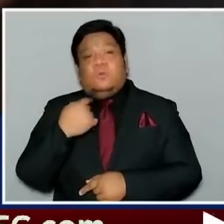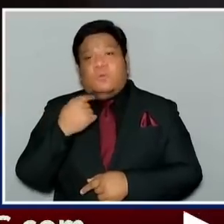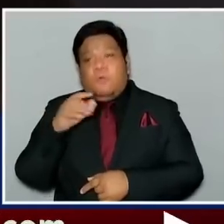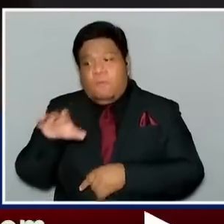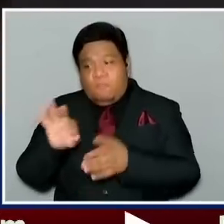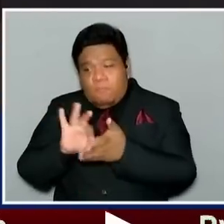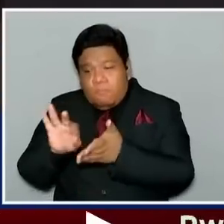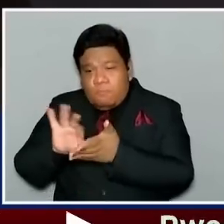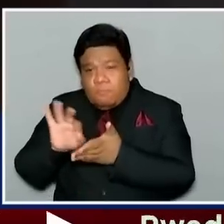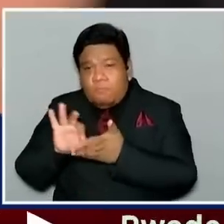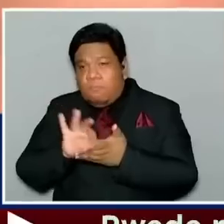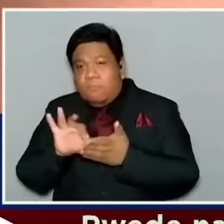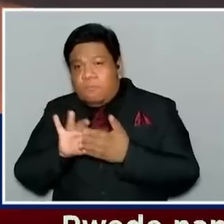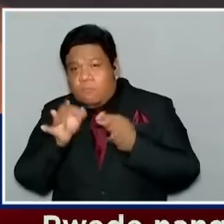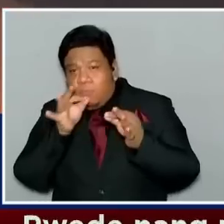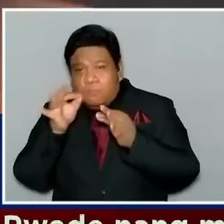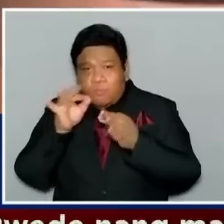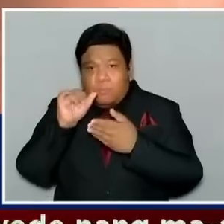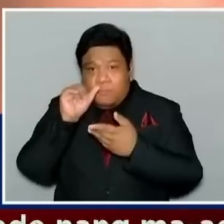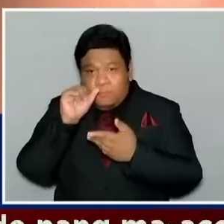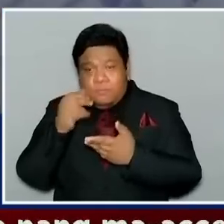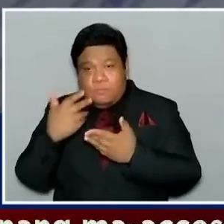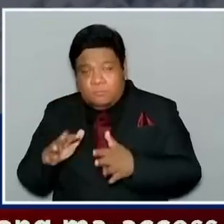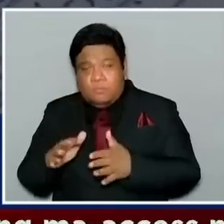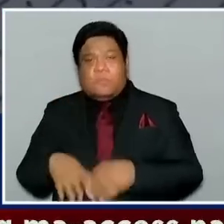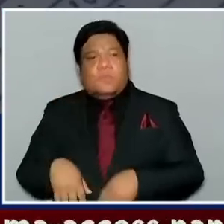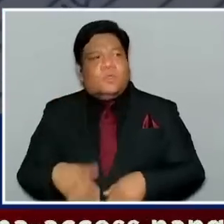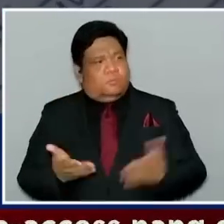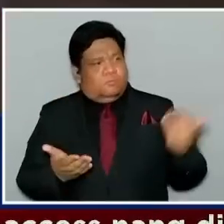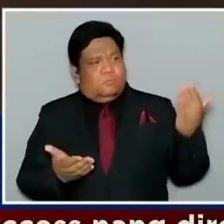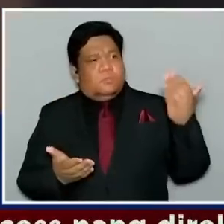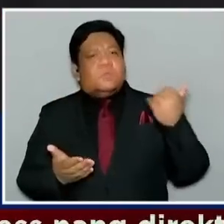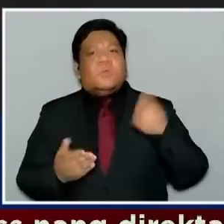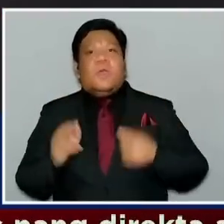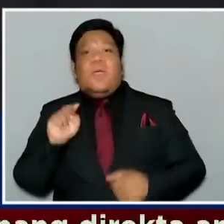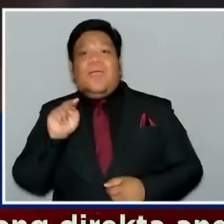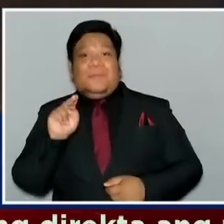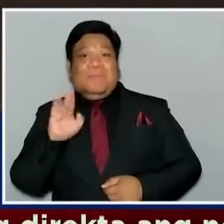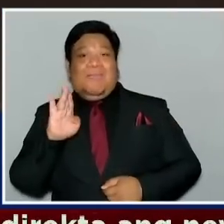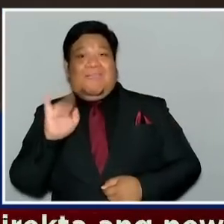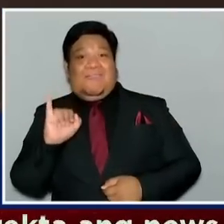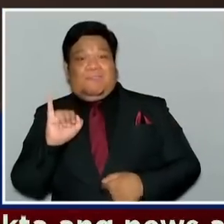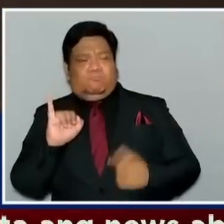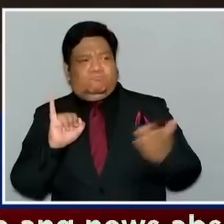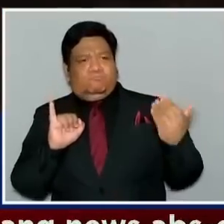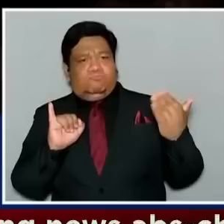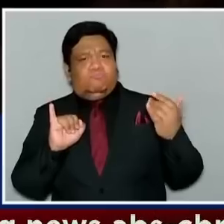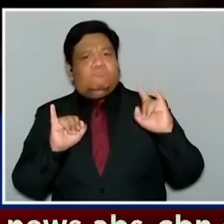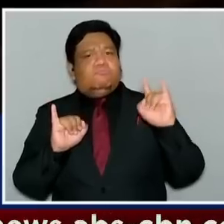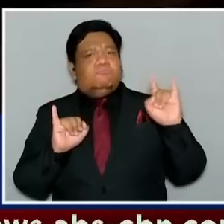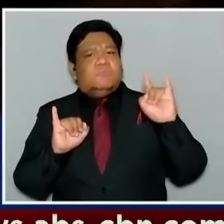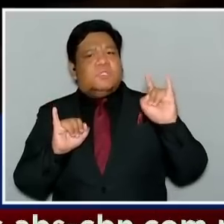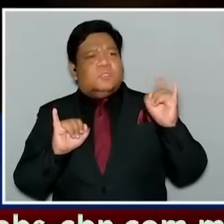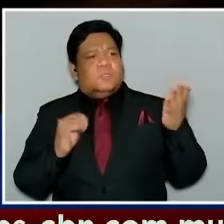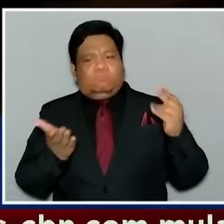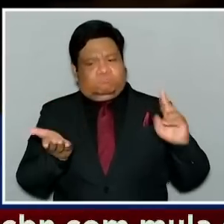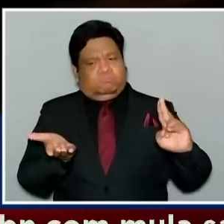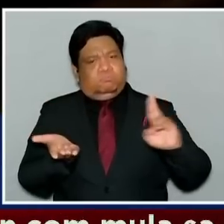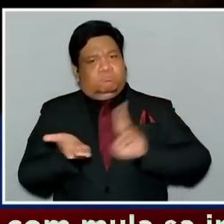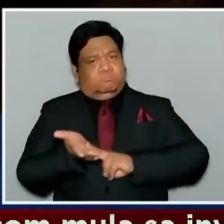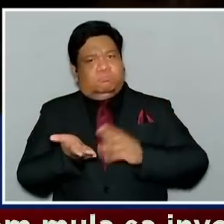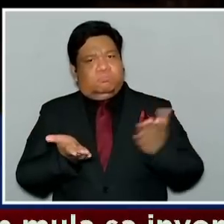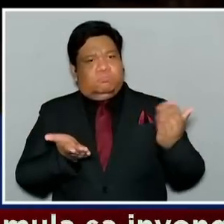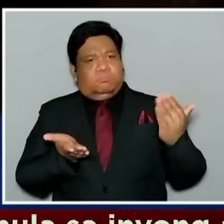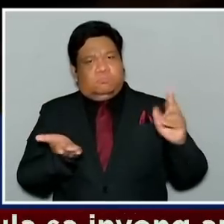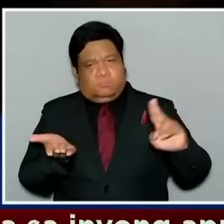at parapernalia, pinapipirma ng mga tauhan ng NBI Task Force on Anti-Illegal Drugs ang mga